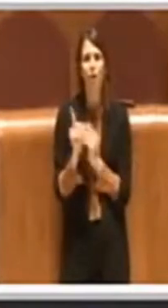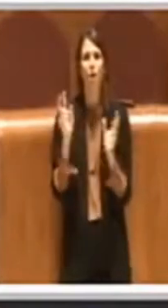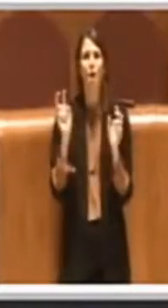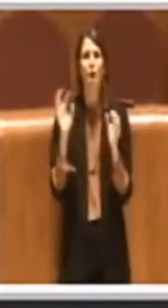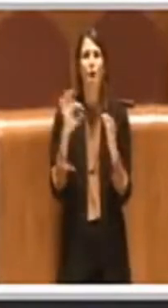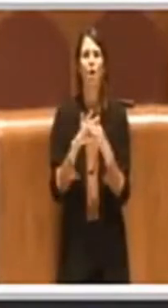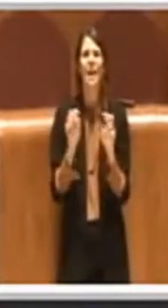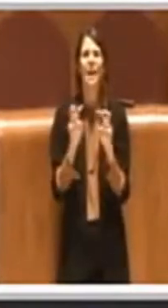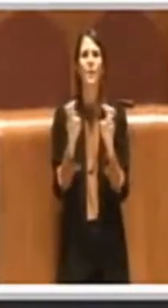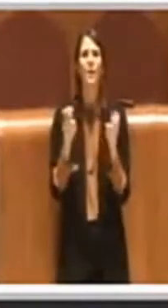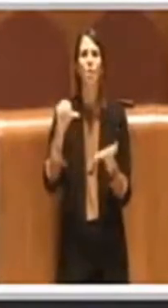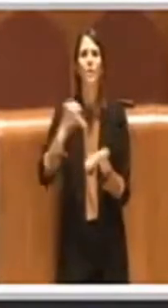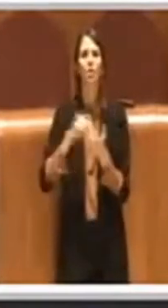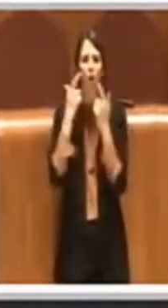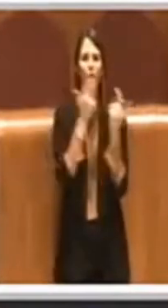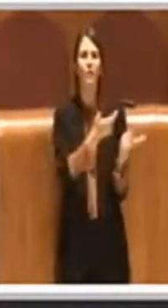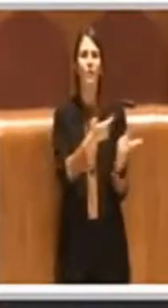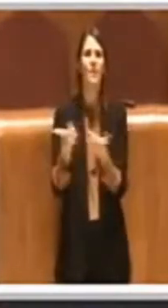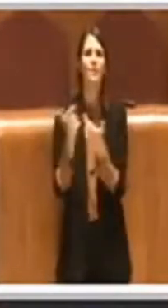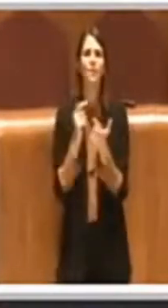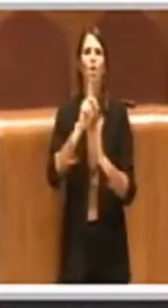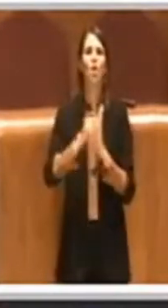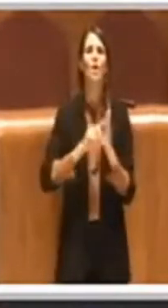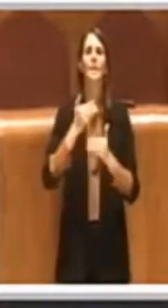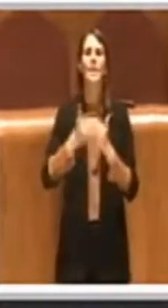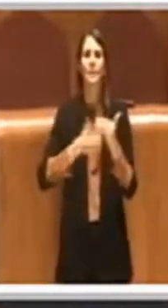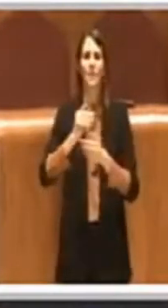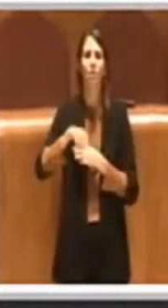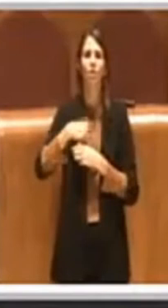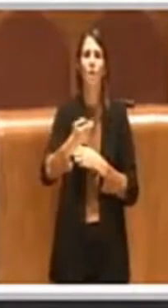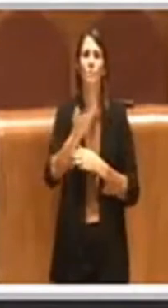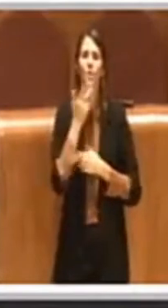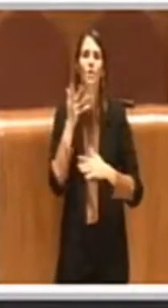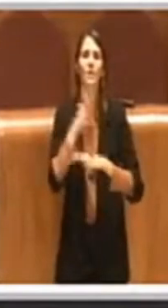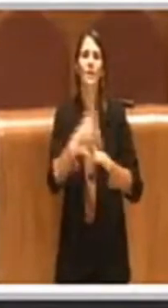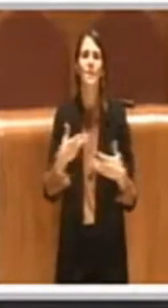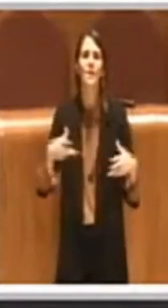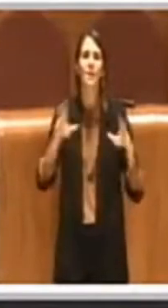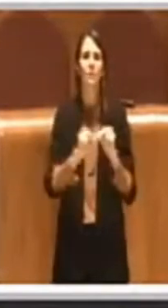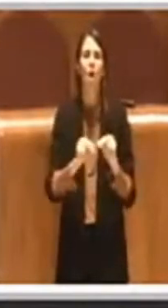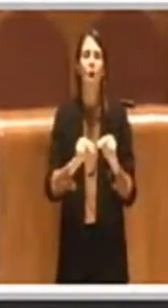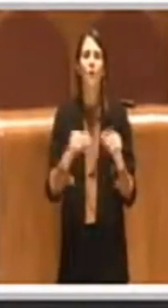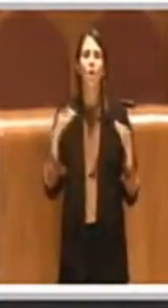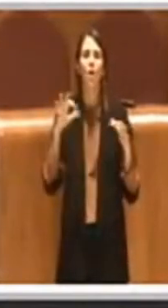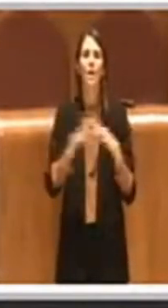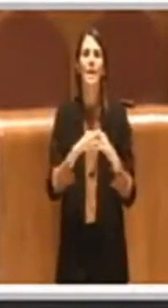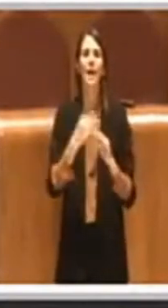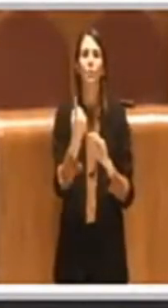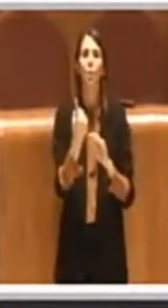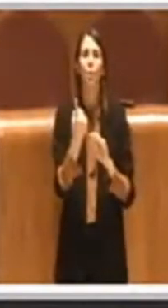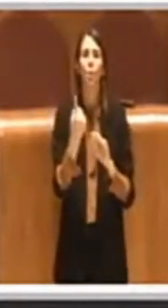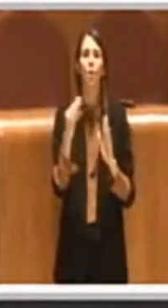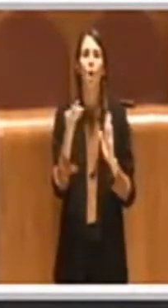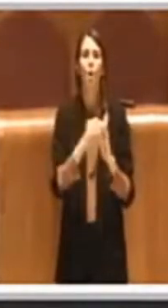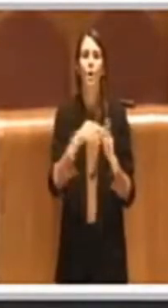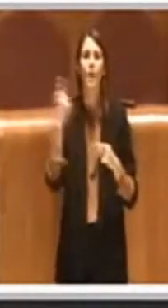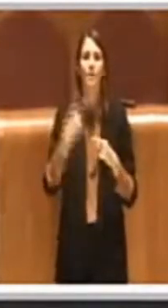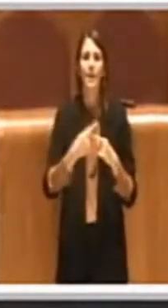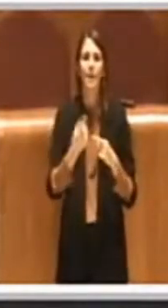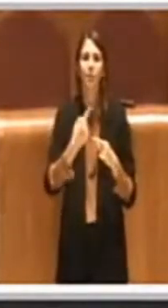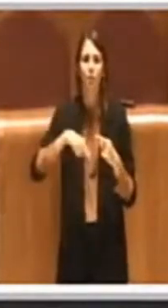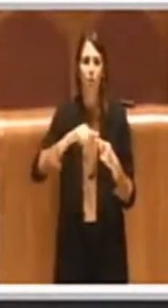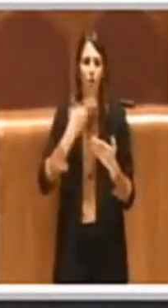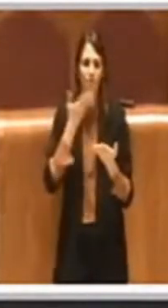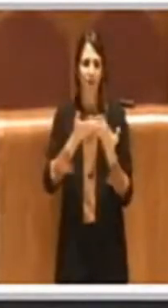deliberativi poi dopo interverrà di nuovo per quanto riguarda un ordine del giorno che abbiamo presentato è